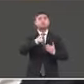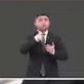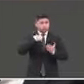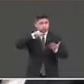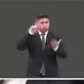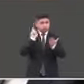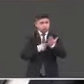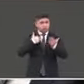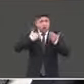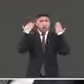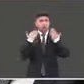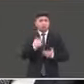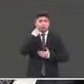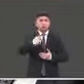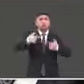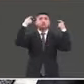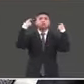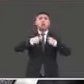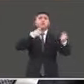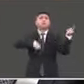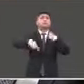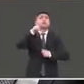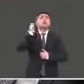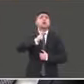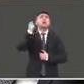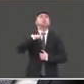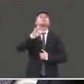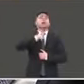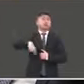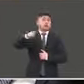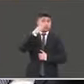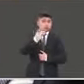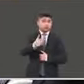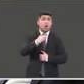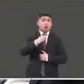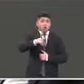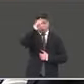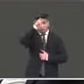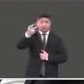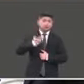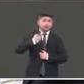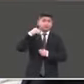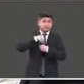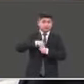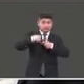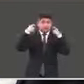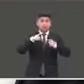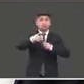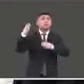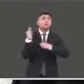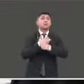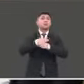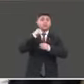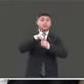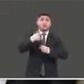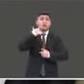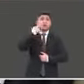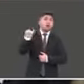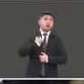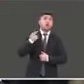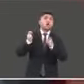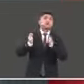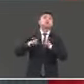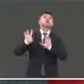halde hiçbir yükümlülüklerini yerine getirmeyenler artık Türkiye'yi Bu sebeple eleştiren